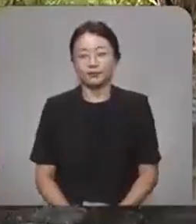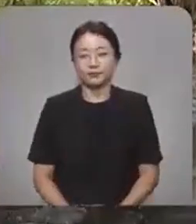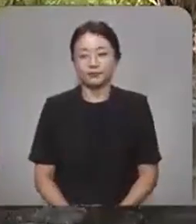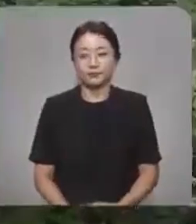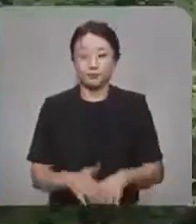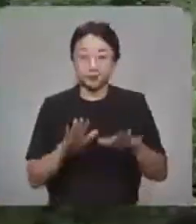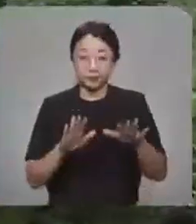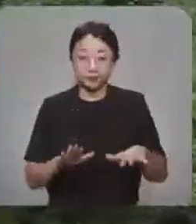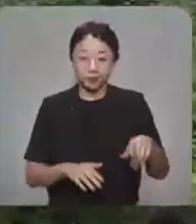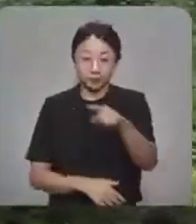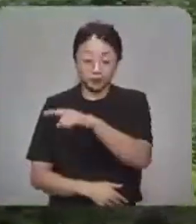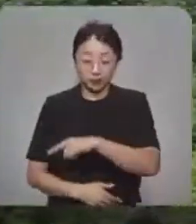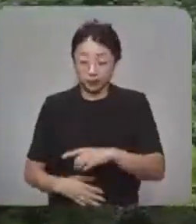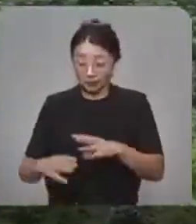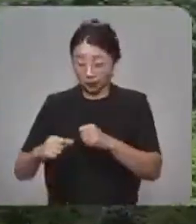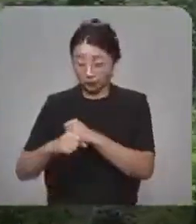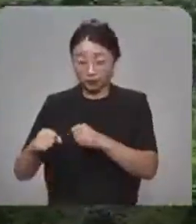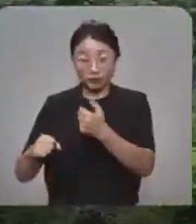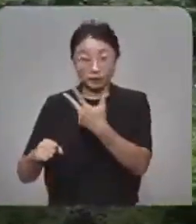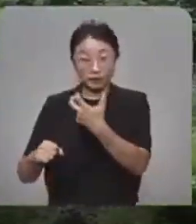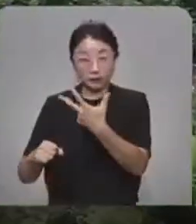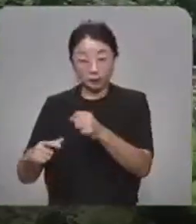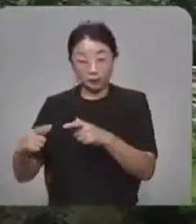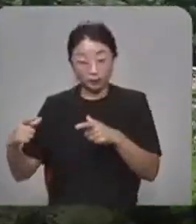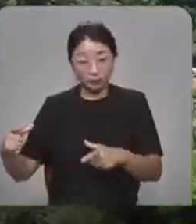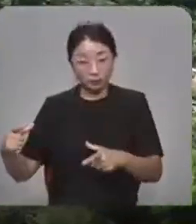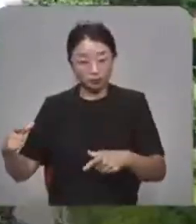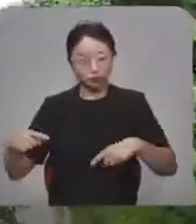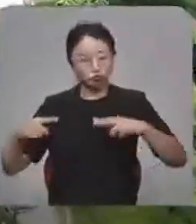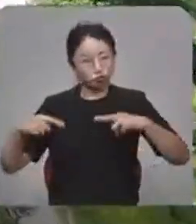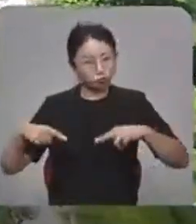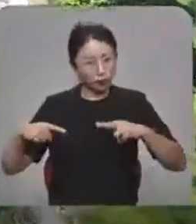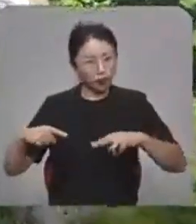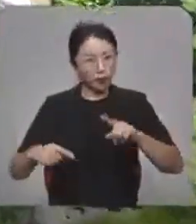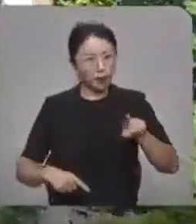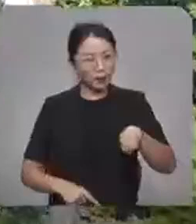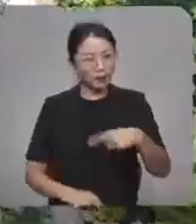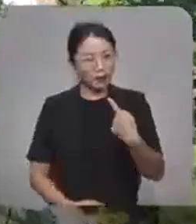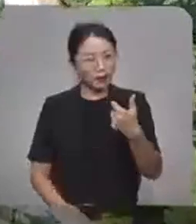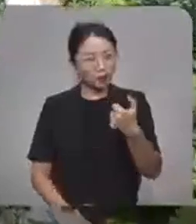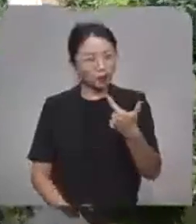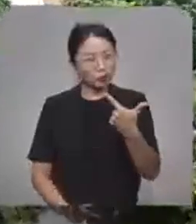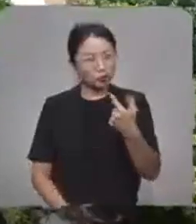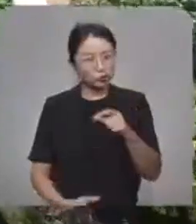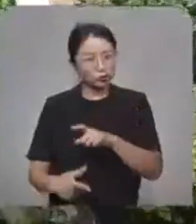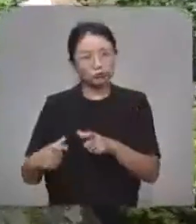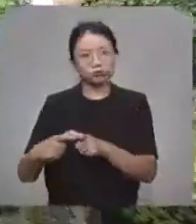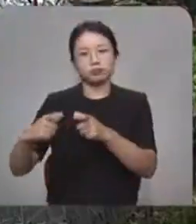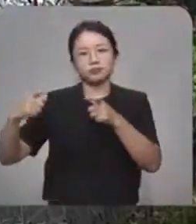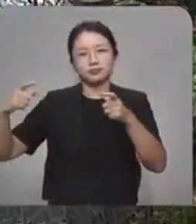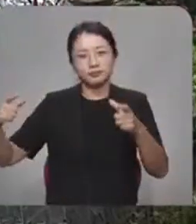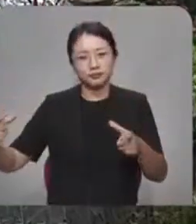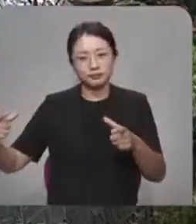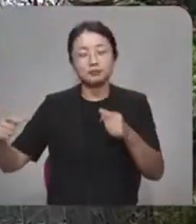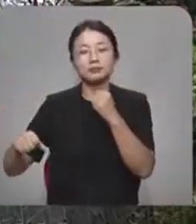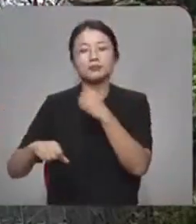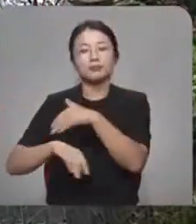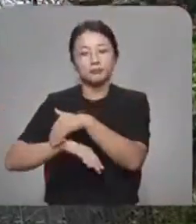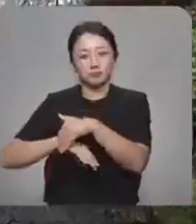현재 78만 제곱미터인 면적을 꼭 두 배 규모인 156만 제곱미터로 늘리겠다는